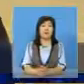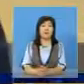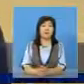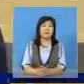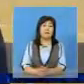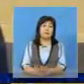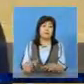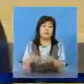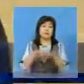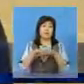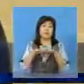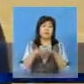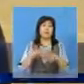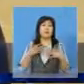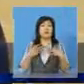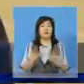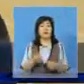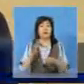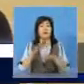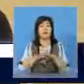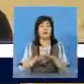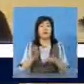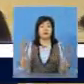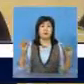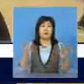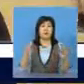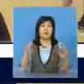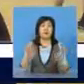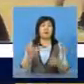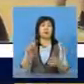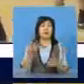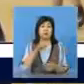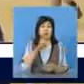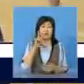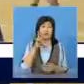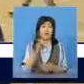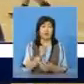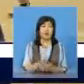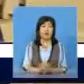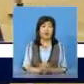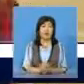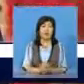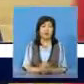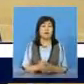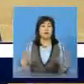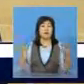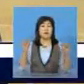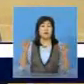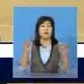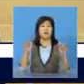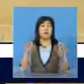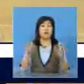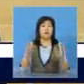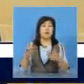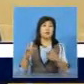Халықтың денсаулығының кепілі дейді ғой спорт. Сондықтан да мына жастарымыздың осындай спортқа бет бұруы, жаңағы